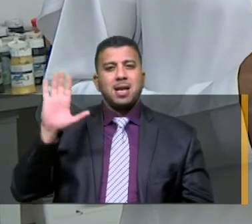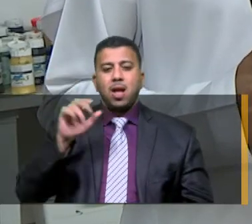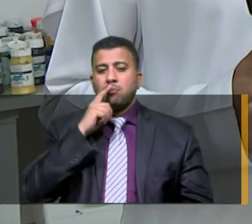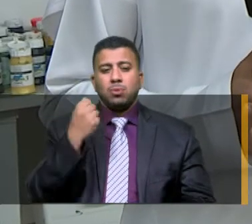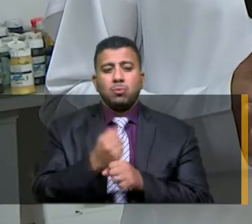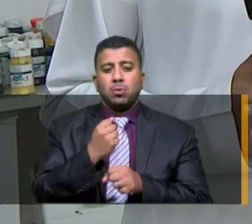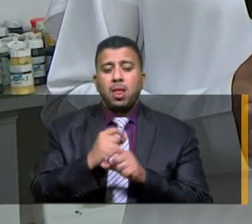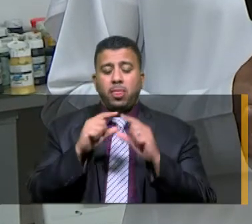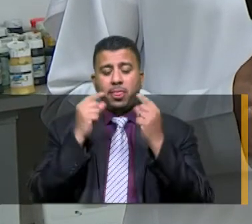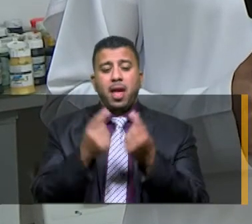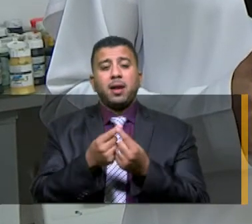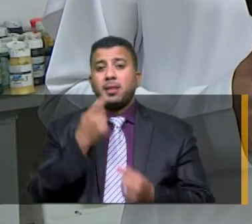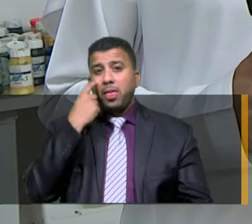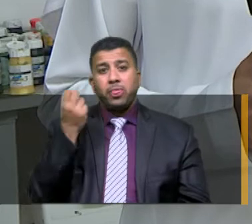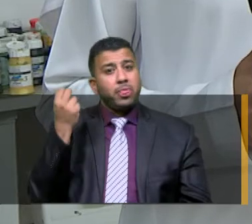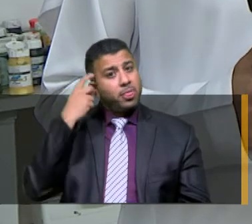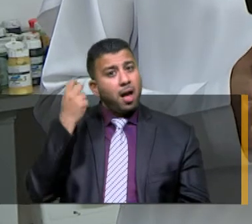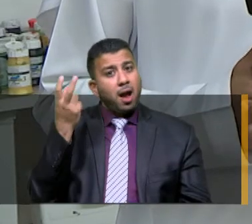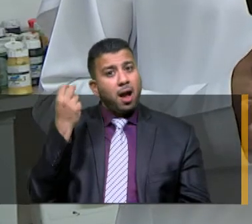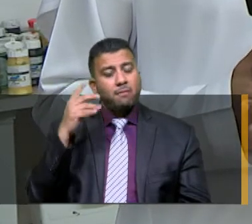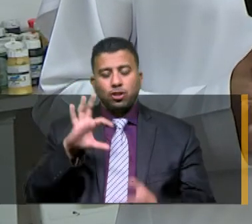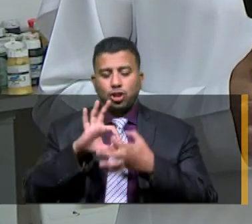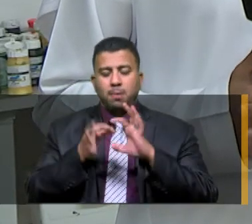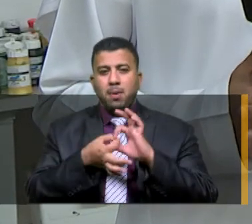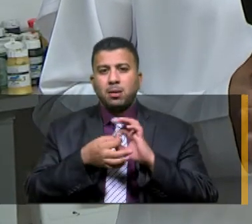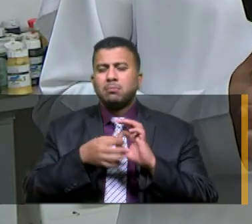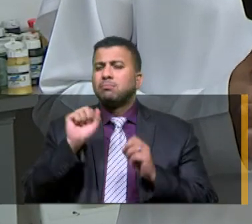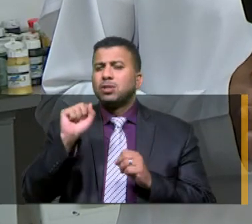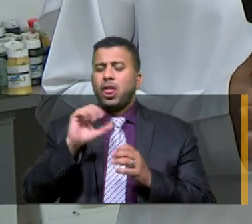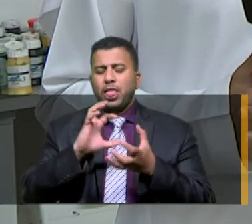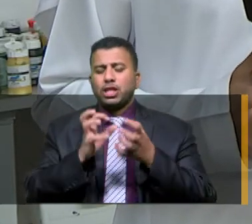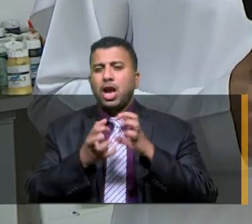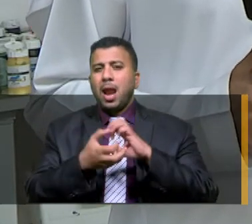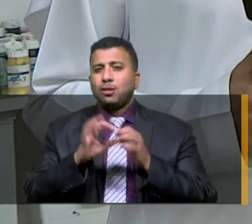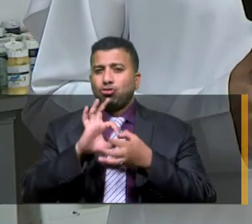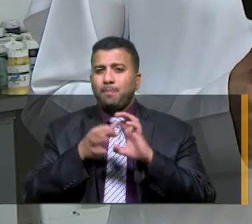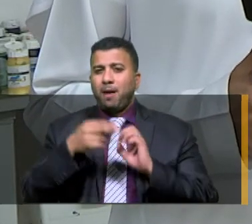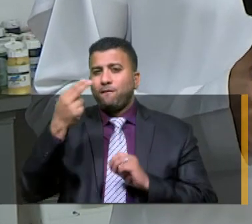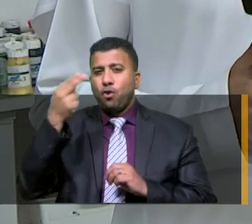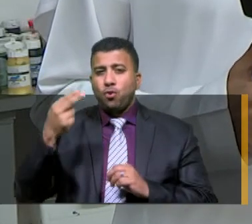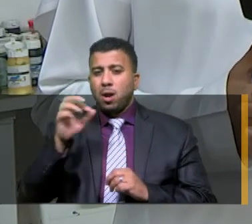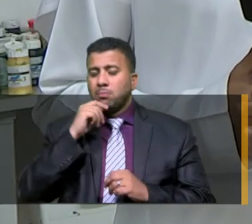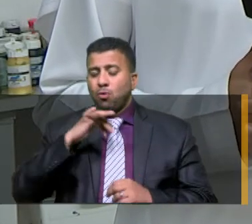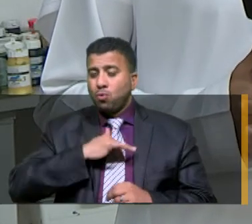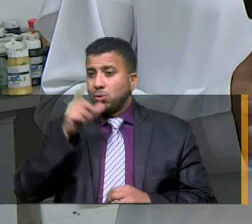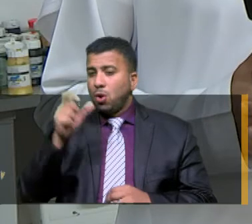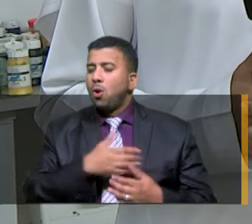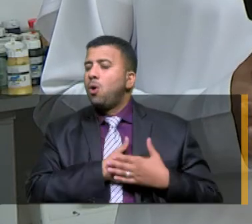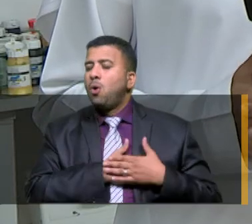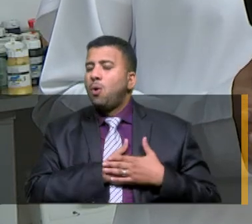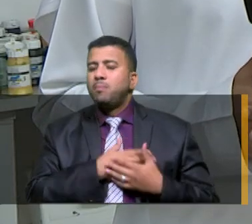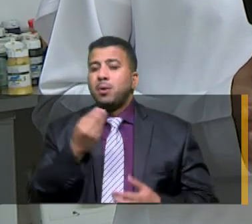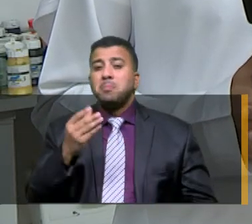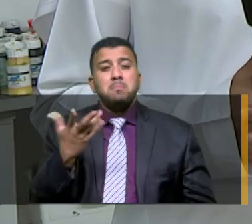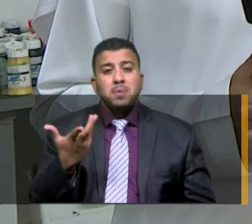تنظمها دائرة الثقافة بالتعاون مع جمعية الإمارات للفنون التشكيلية، ليعبر الفنانون عن حبهم